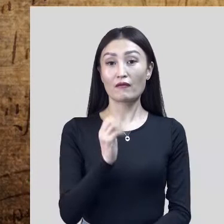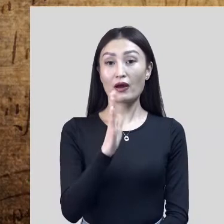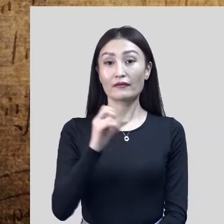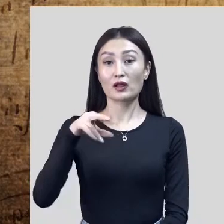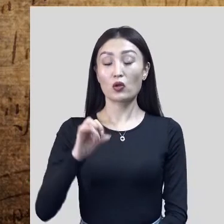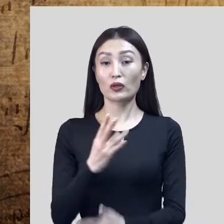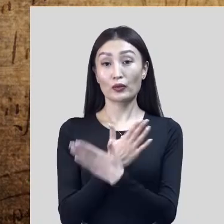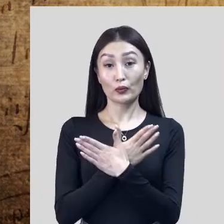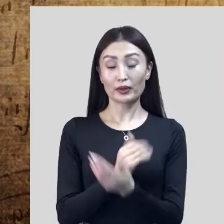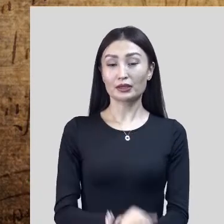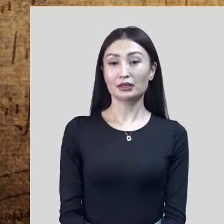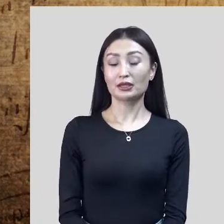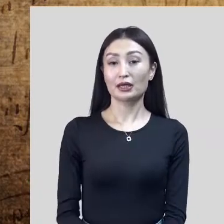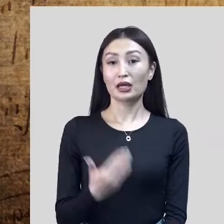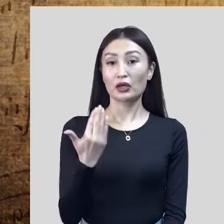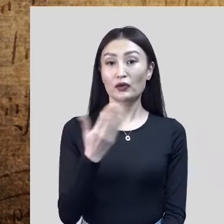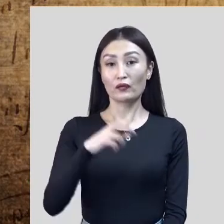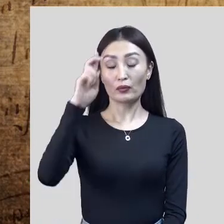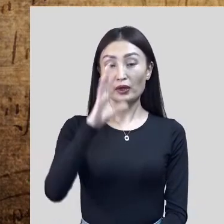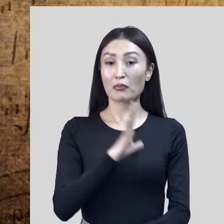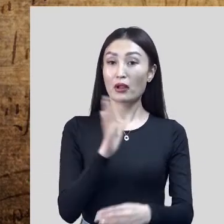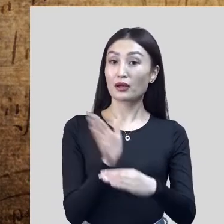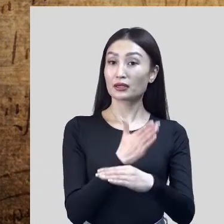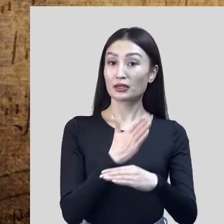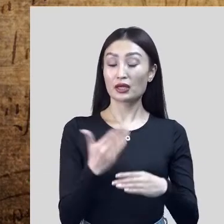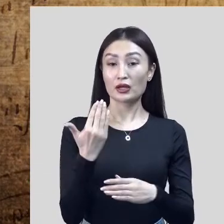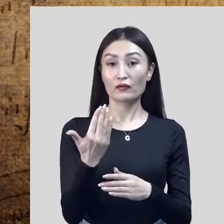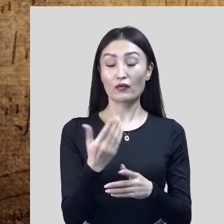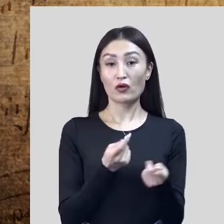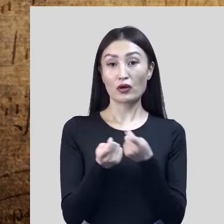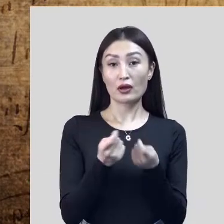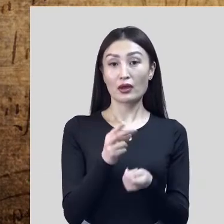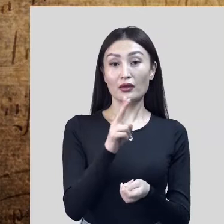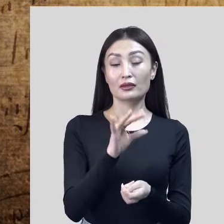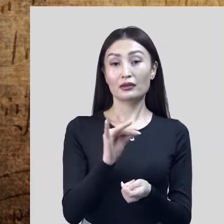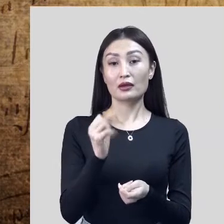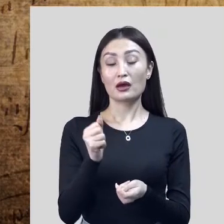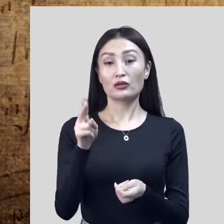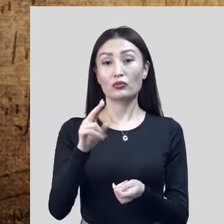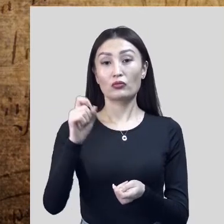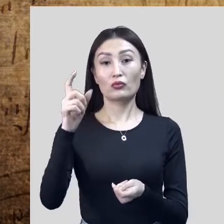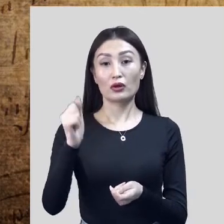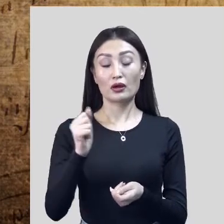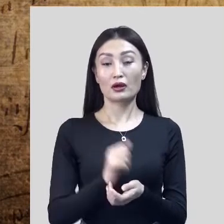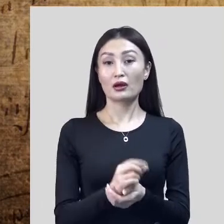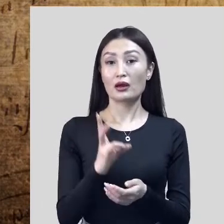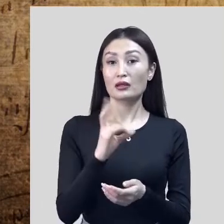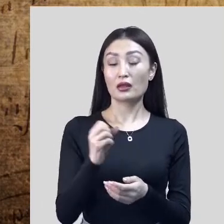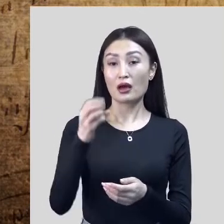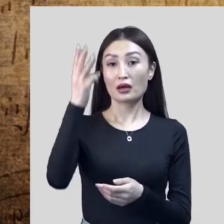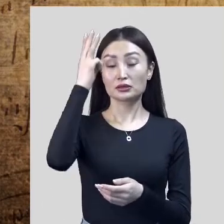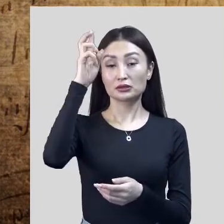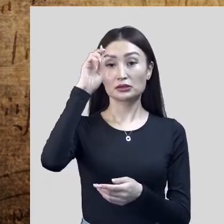умер. И его империя была разделена его полководцами, диадохами, на